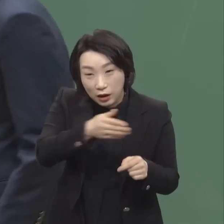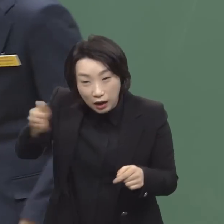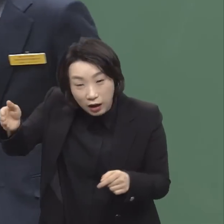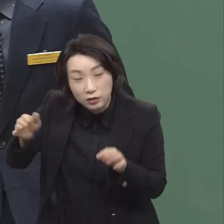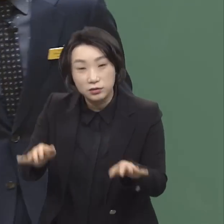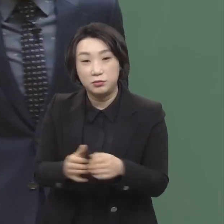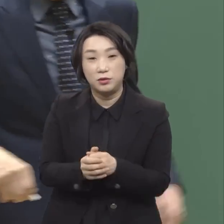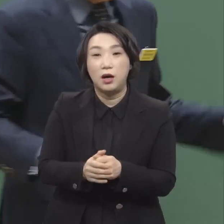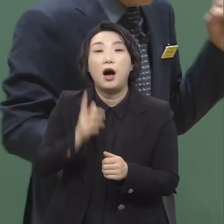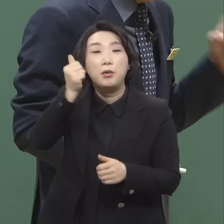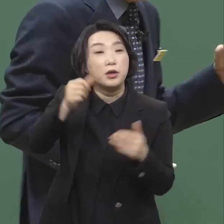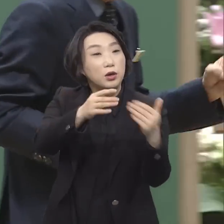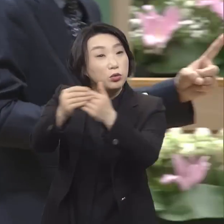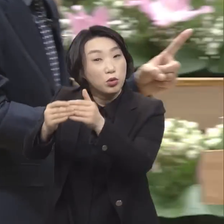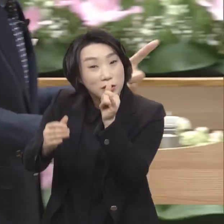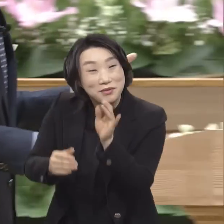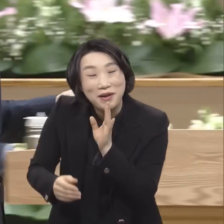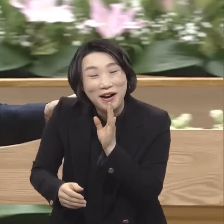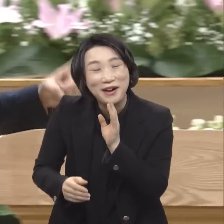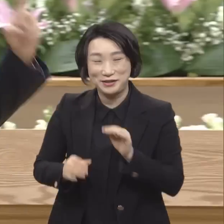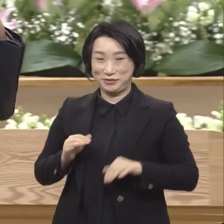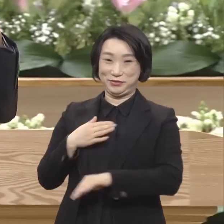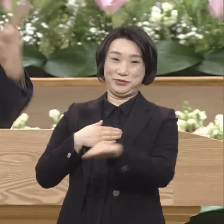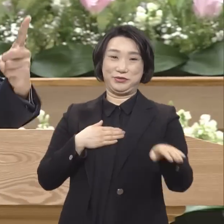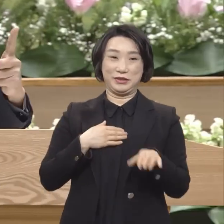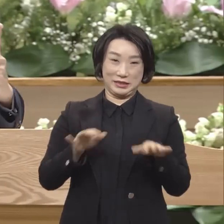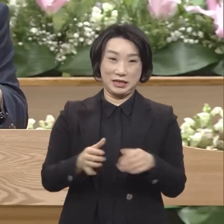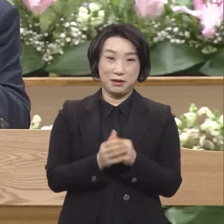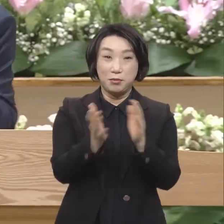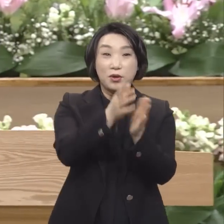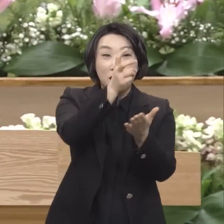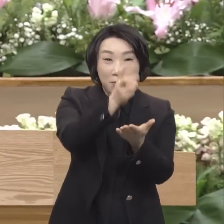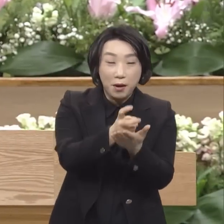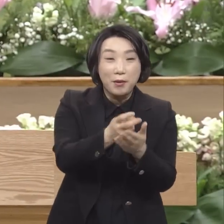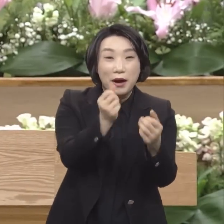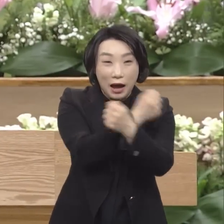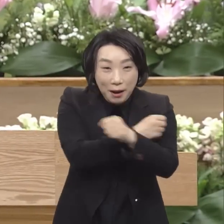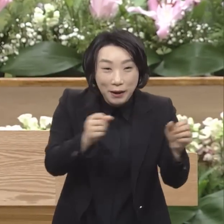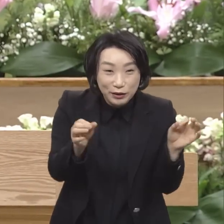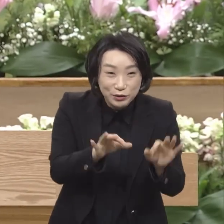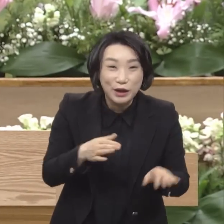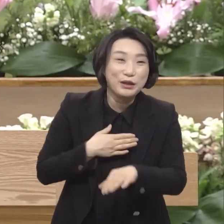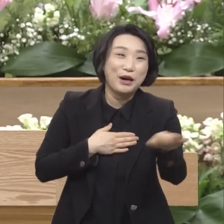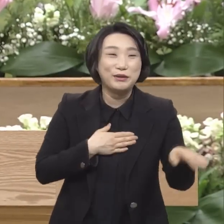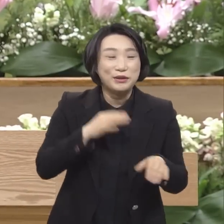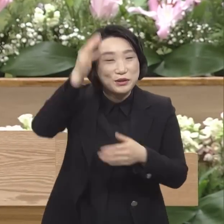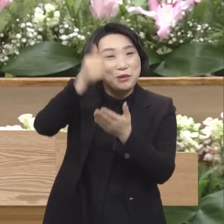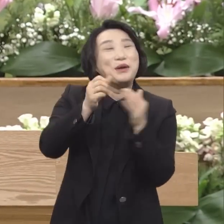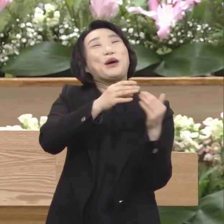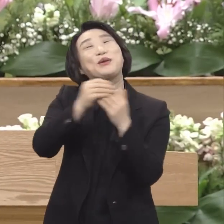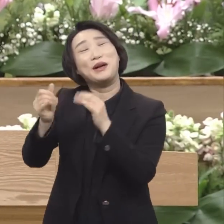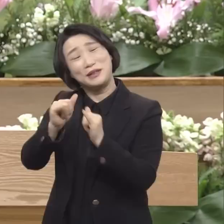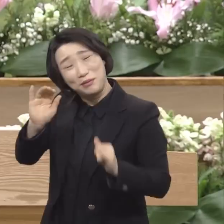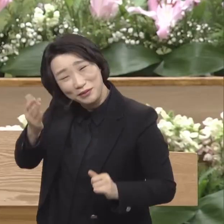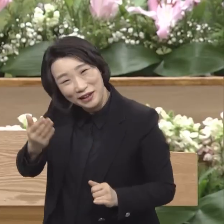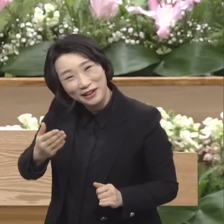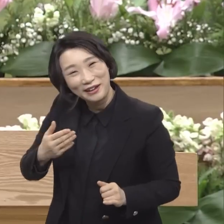알았습니까? 그래서 우리는 율법에서 해방되는 순간에 성령이 인도하는 자가